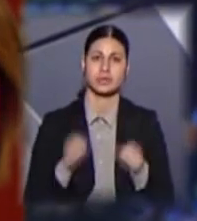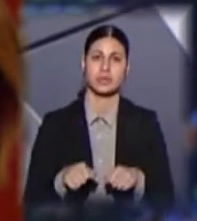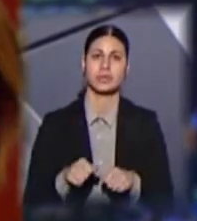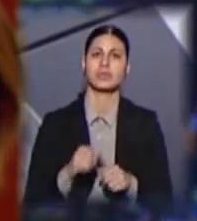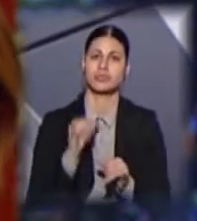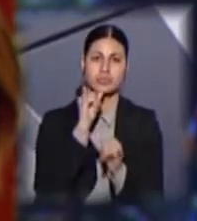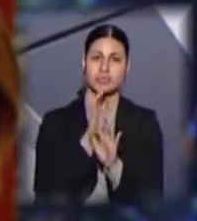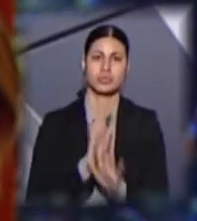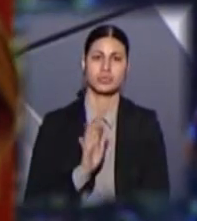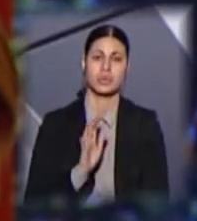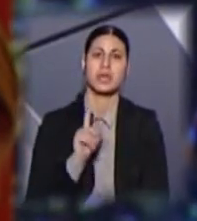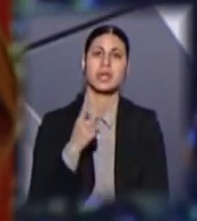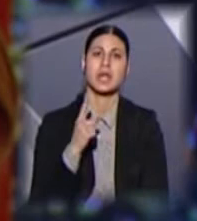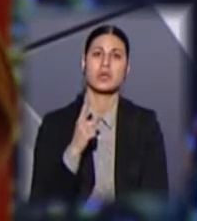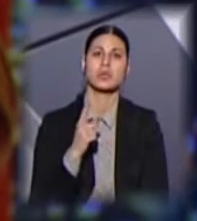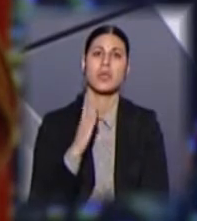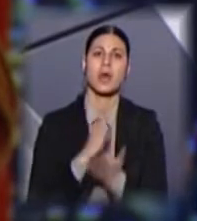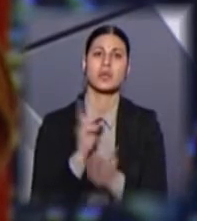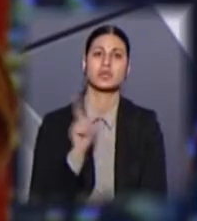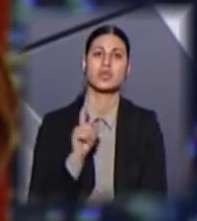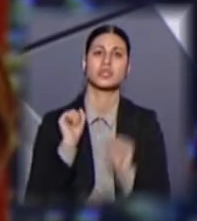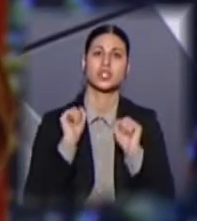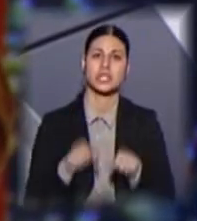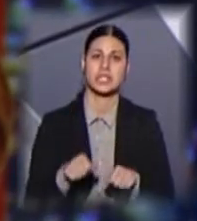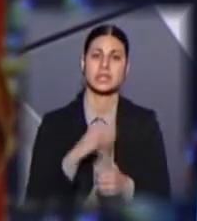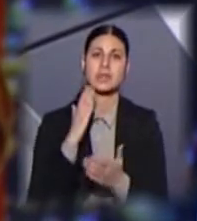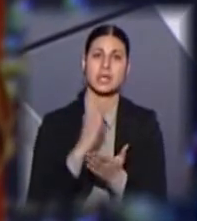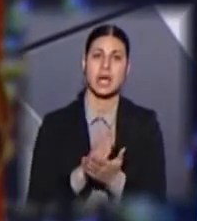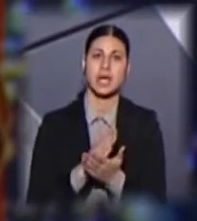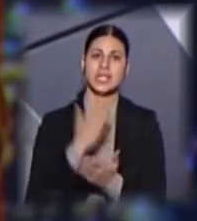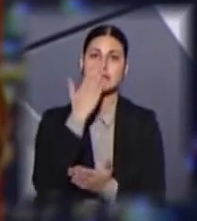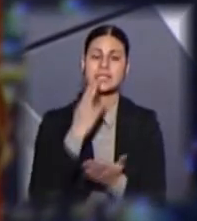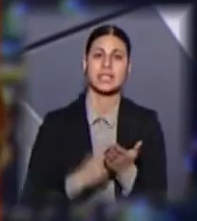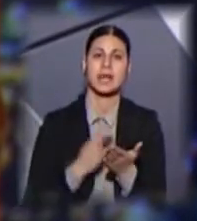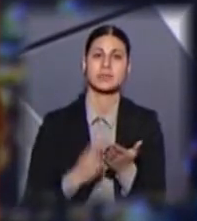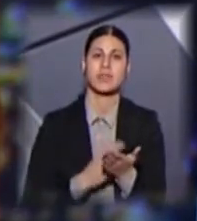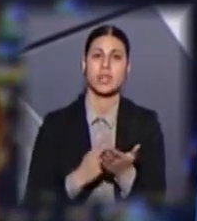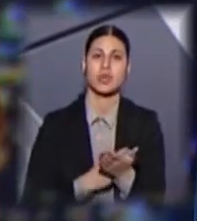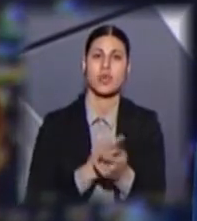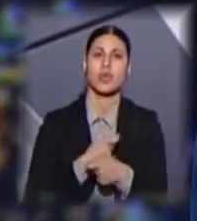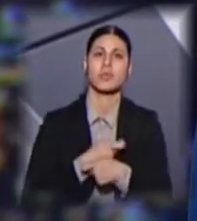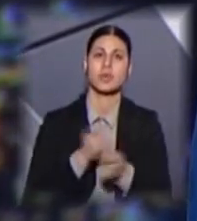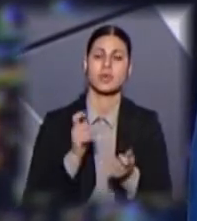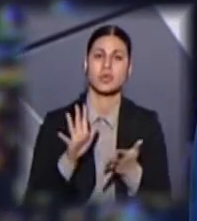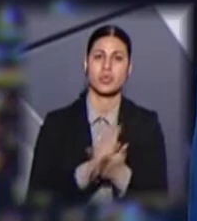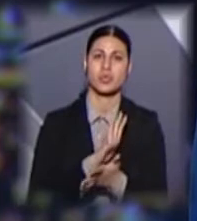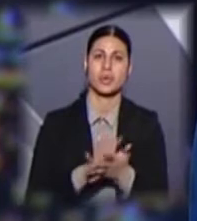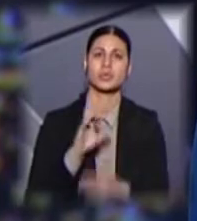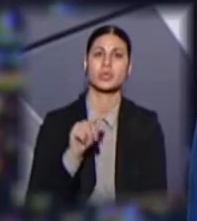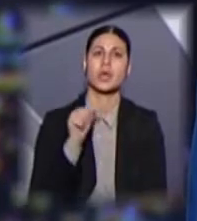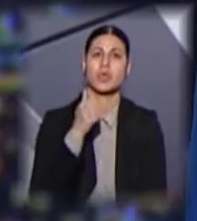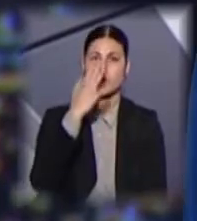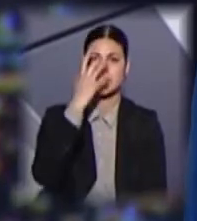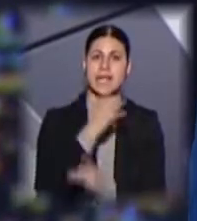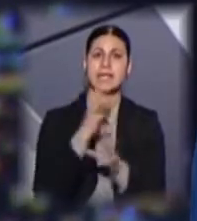ცხადია შეუძლებელია. რატომ ხდება ის, რომ შესაძლებელი გახდა სახელმძღვანელოები დარიგებულიყო უფასოდ და როგორც